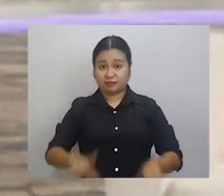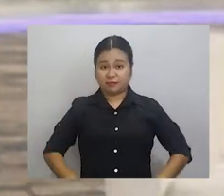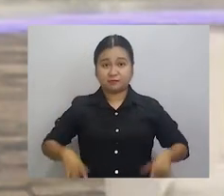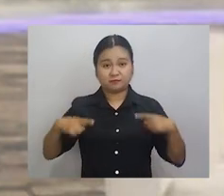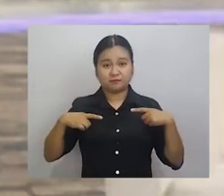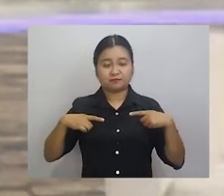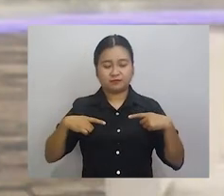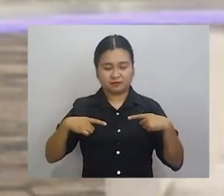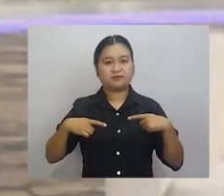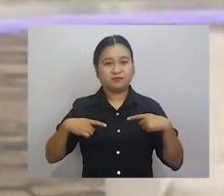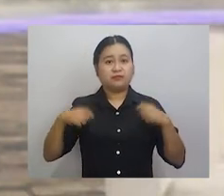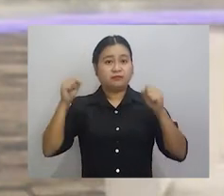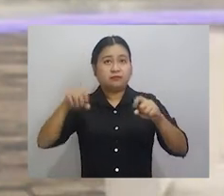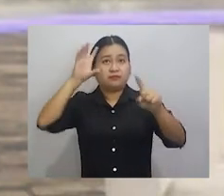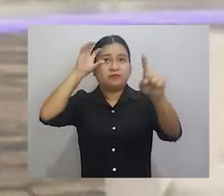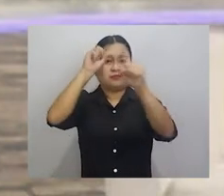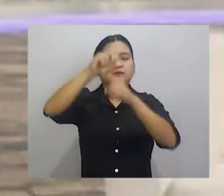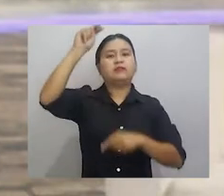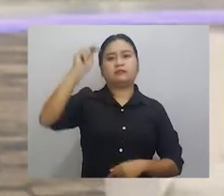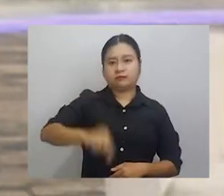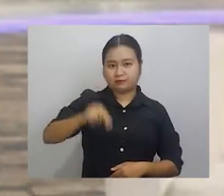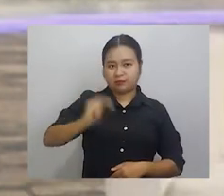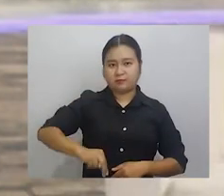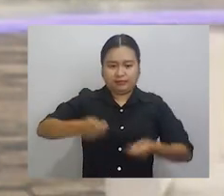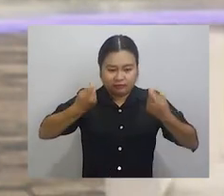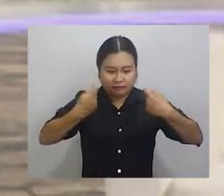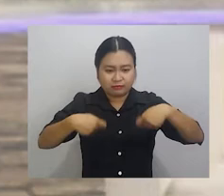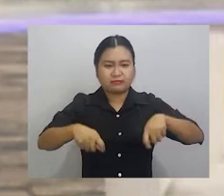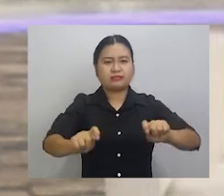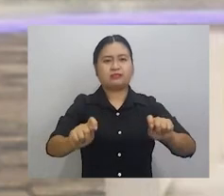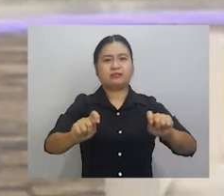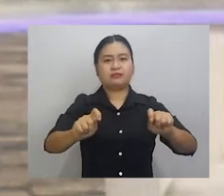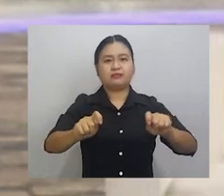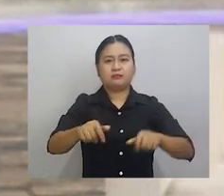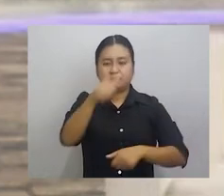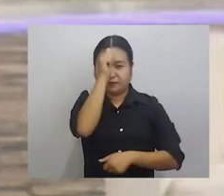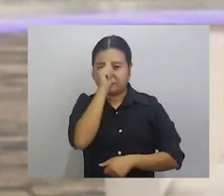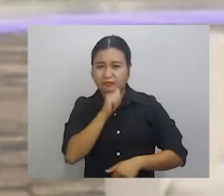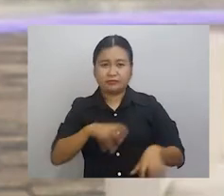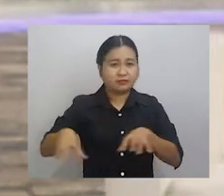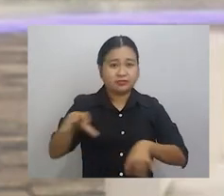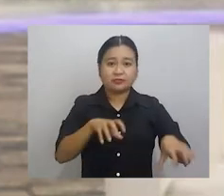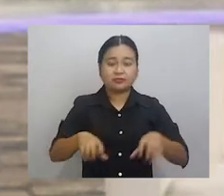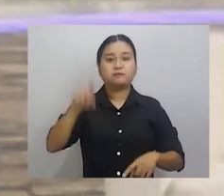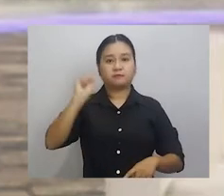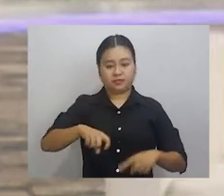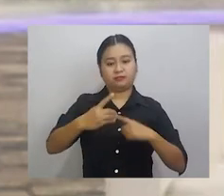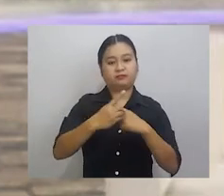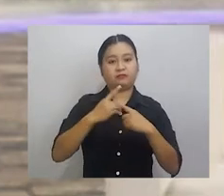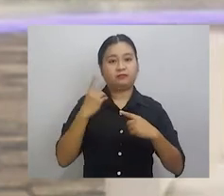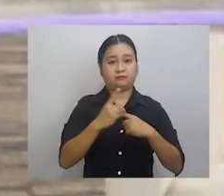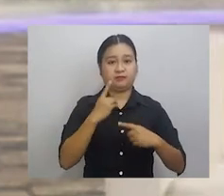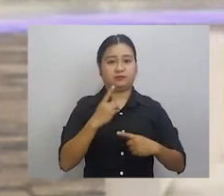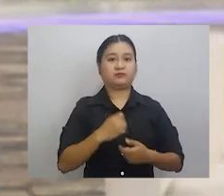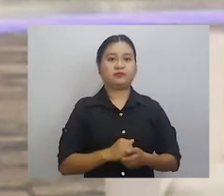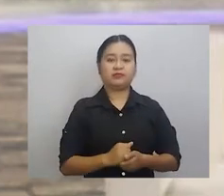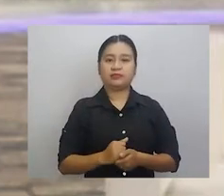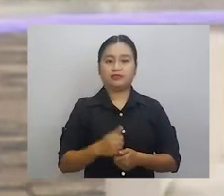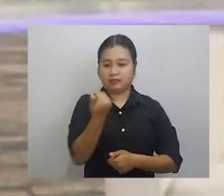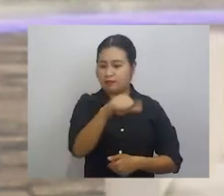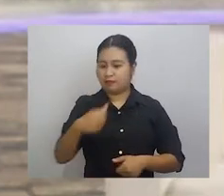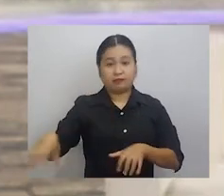Upang maabot ito, nararapat lamang na magsikap sa bawat ginagawa. Maging disiplinado sa anumang